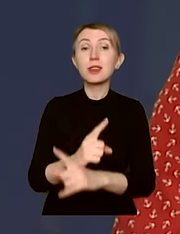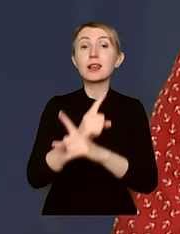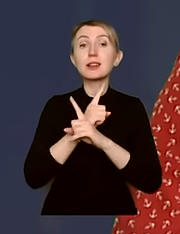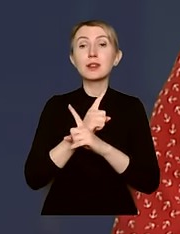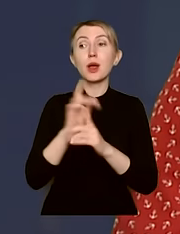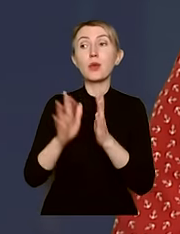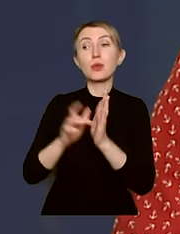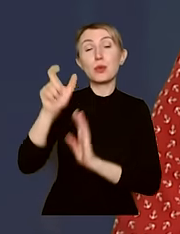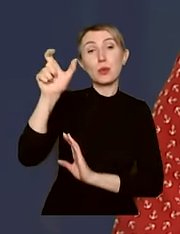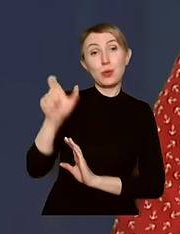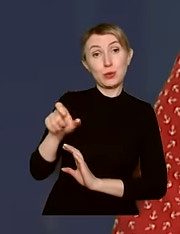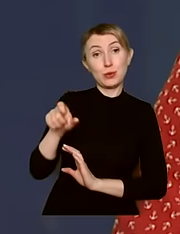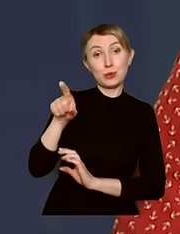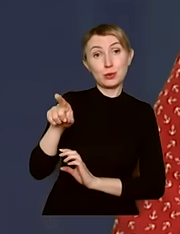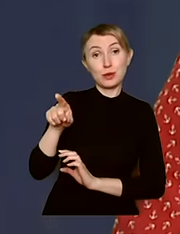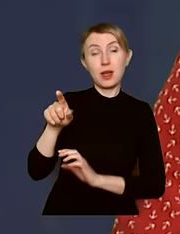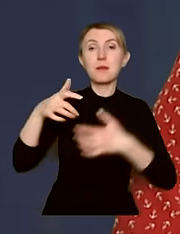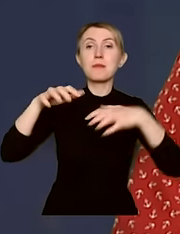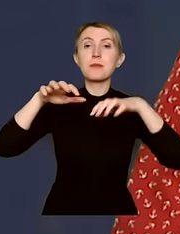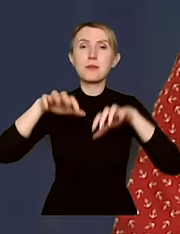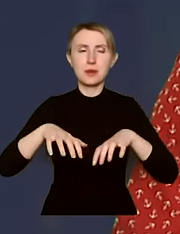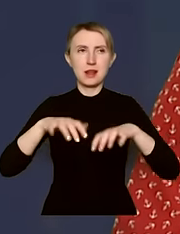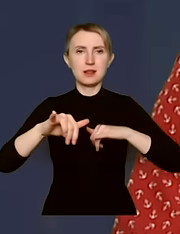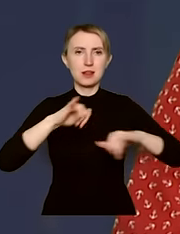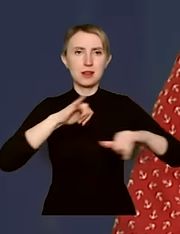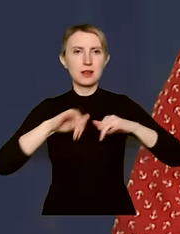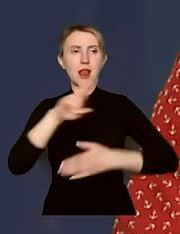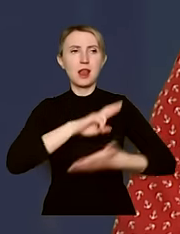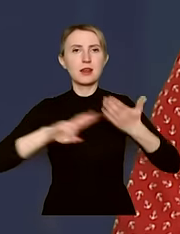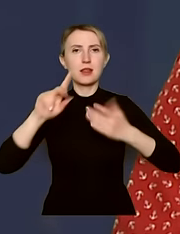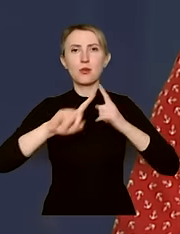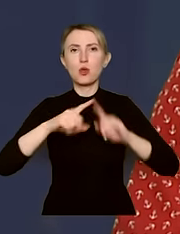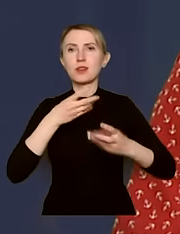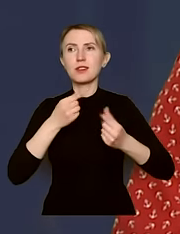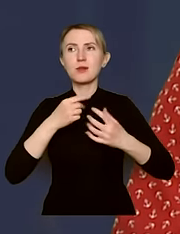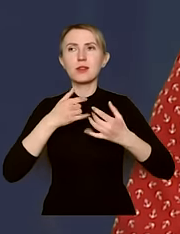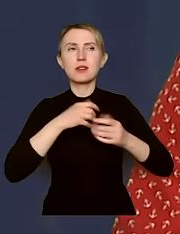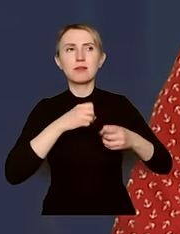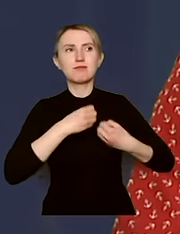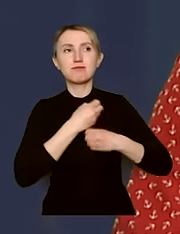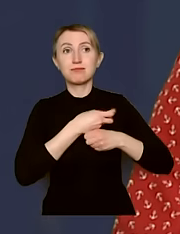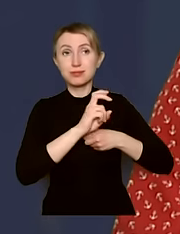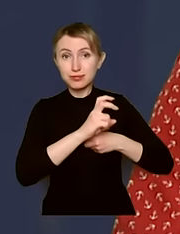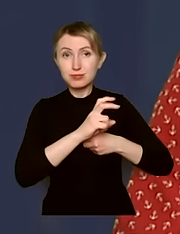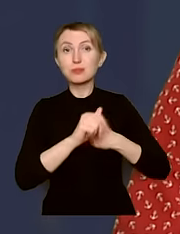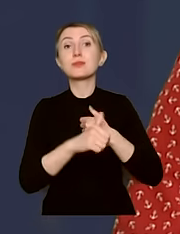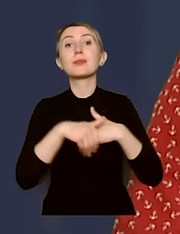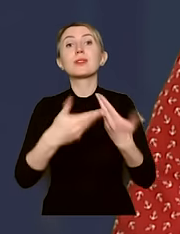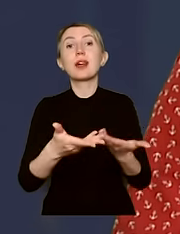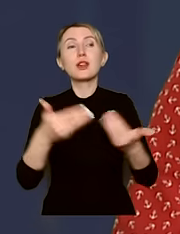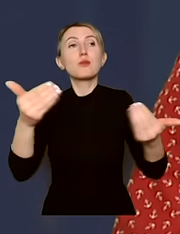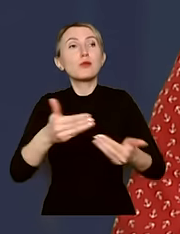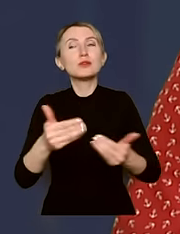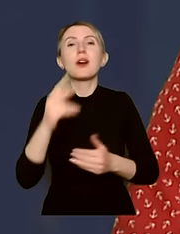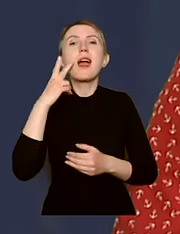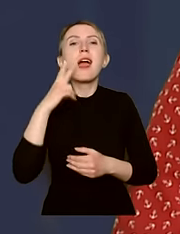Tuska, prezesa zarządu Rady Polityki Pieniężnej, ma być furtką do wprowadzenia w Polsce euro, po to,